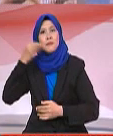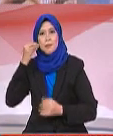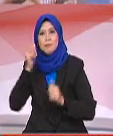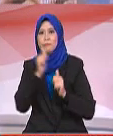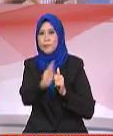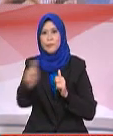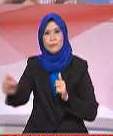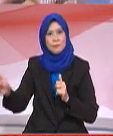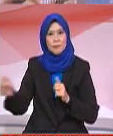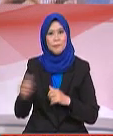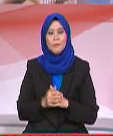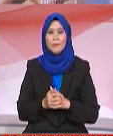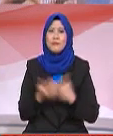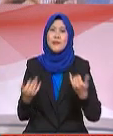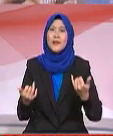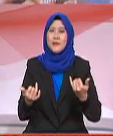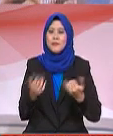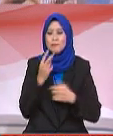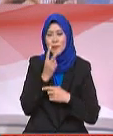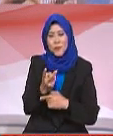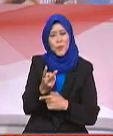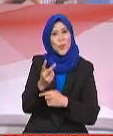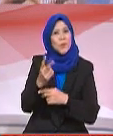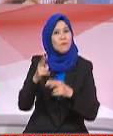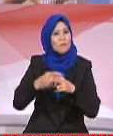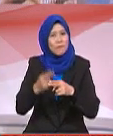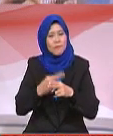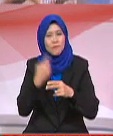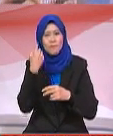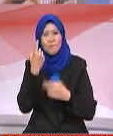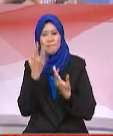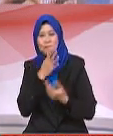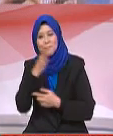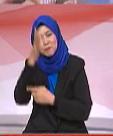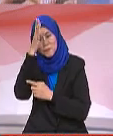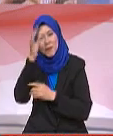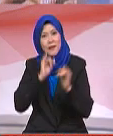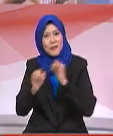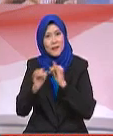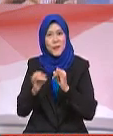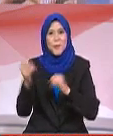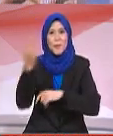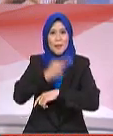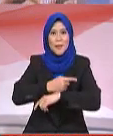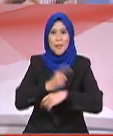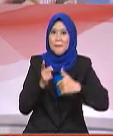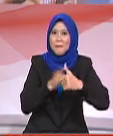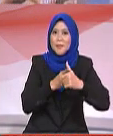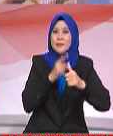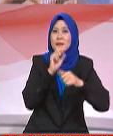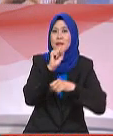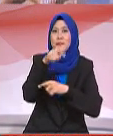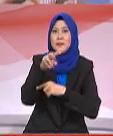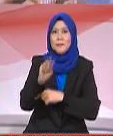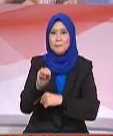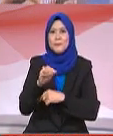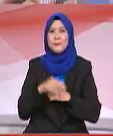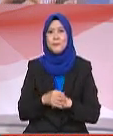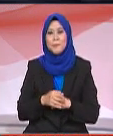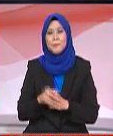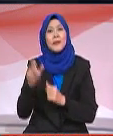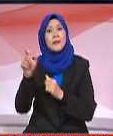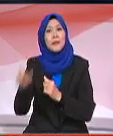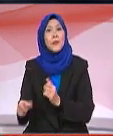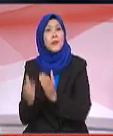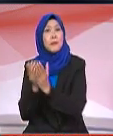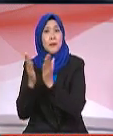masing-masing. Sebab dan terharu reaksi ringkas ibu bapa yang sempat ditemui pada hari pertama SPM. Calon SPM